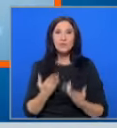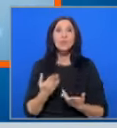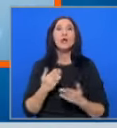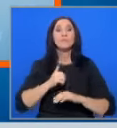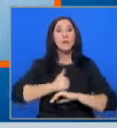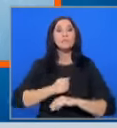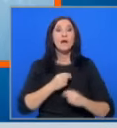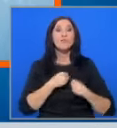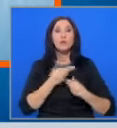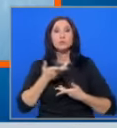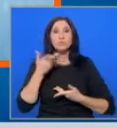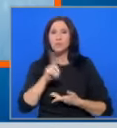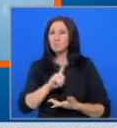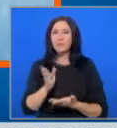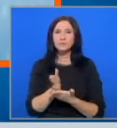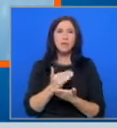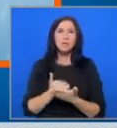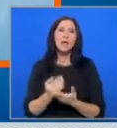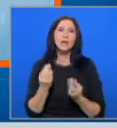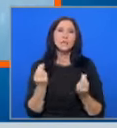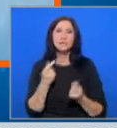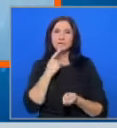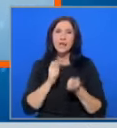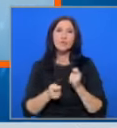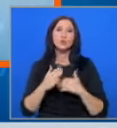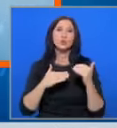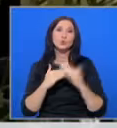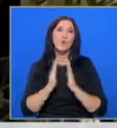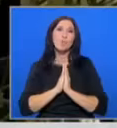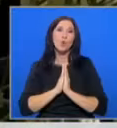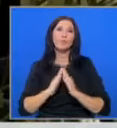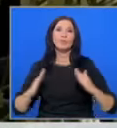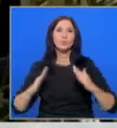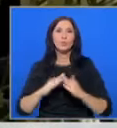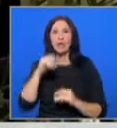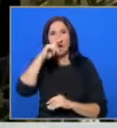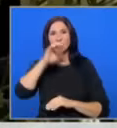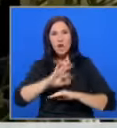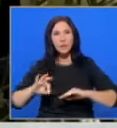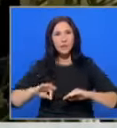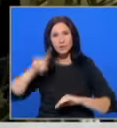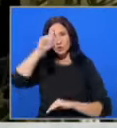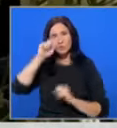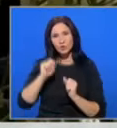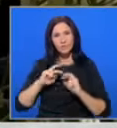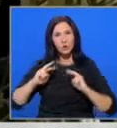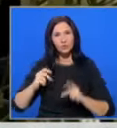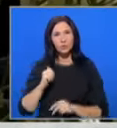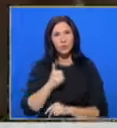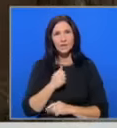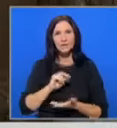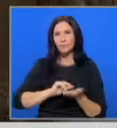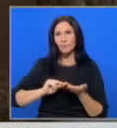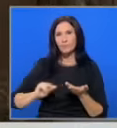вероизповедания вече не разпределя средства за ремонт и строителство на молитвени домове. Главният архитект на София очаква отговор от агенцията